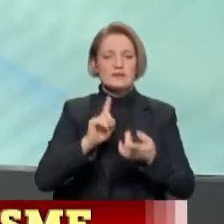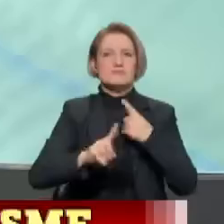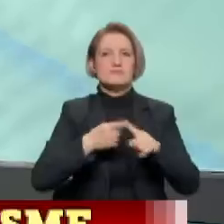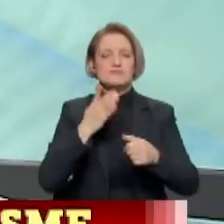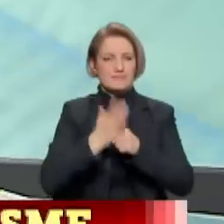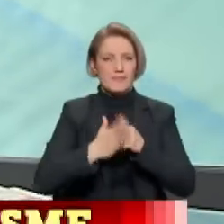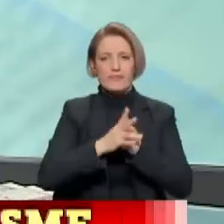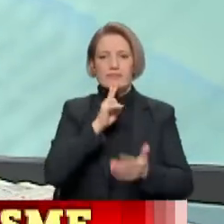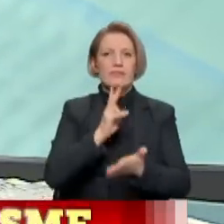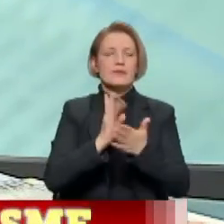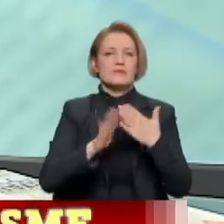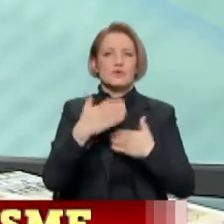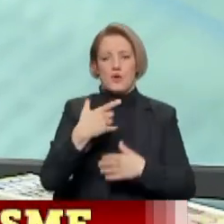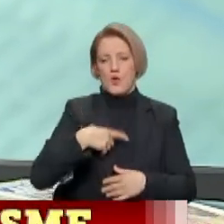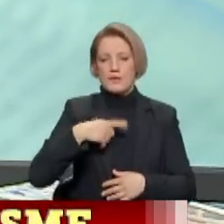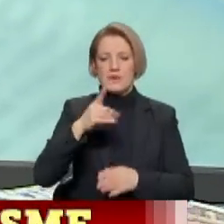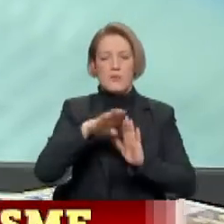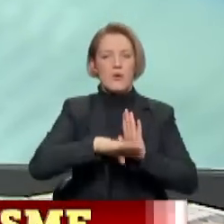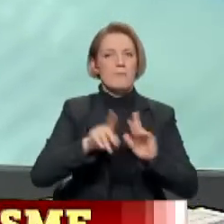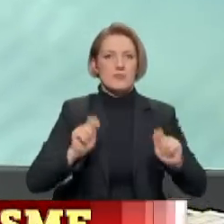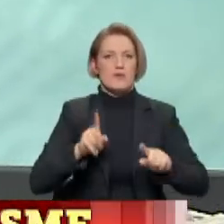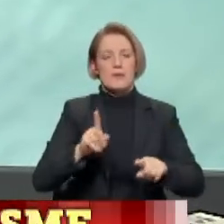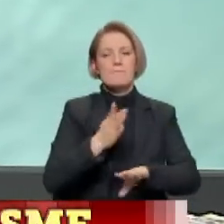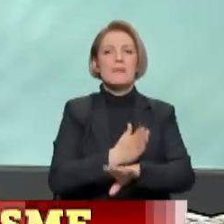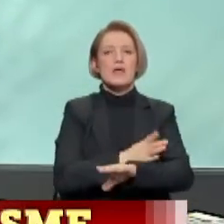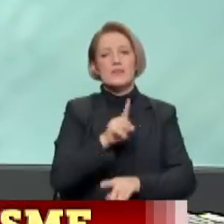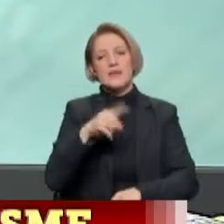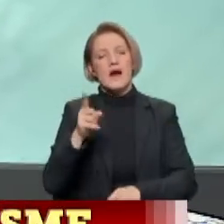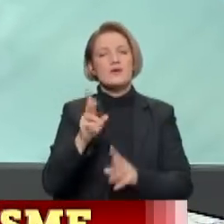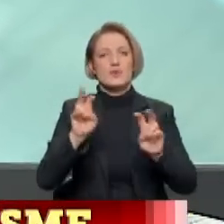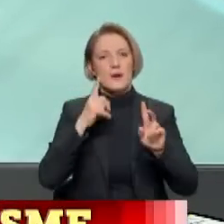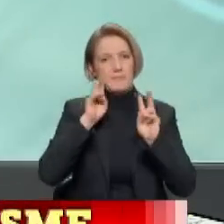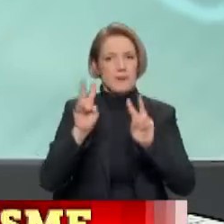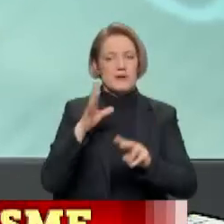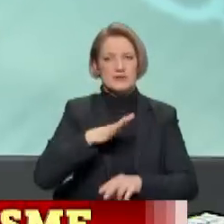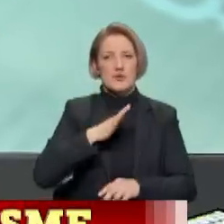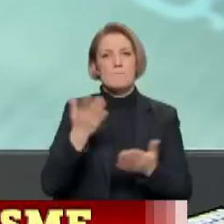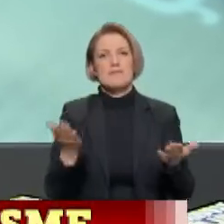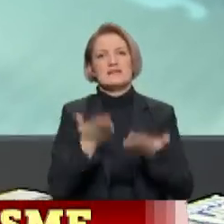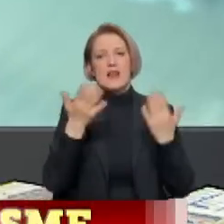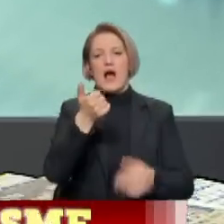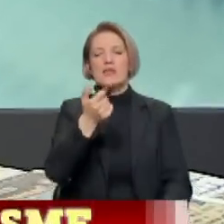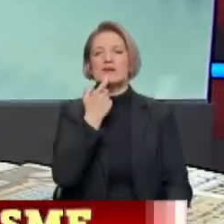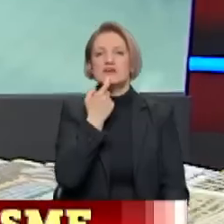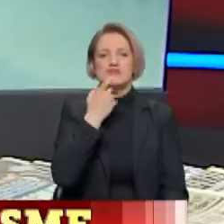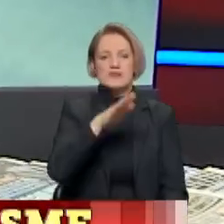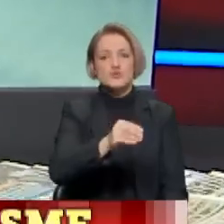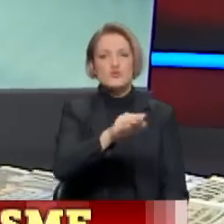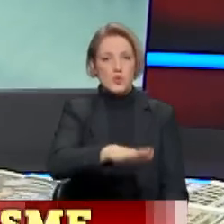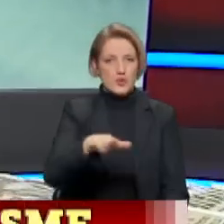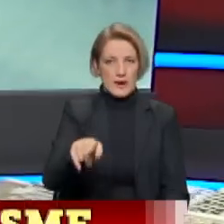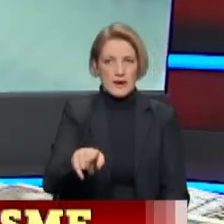siyasi yasak kararından sonra ama memleketteki diğer konulara ve başlıklara da bakmak istiyoruz. Mesela 6 yaşındaki